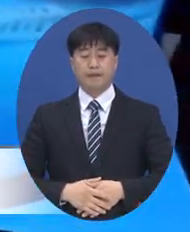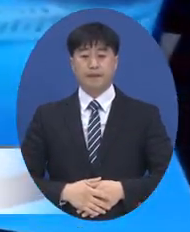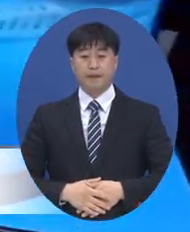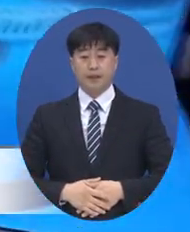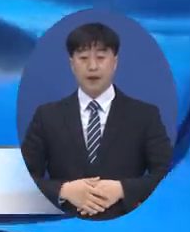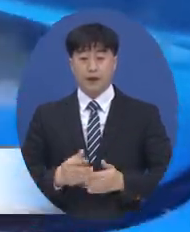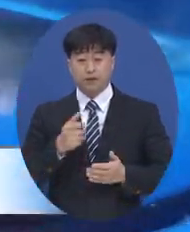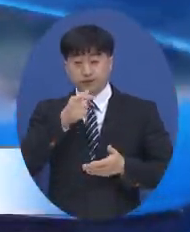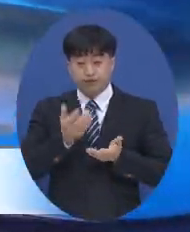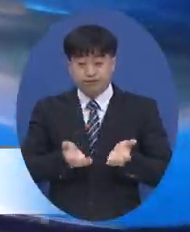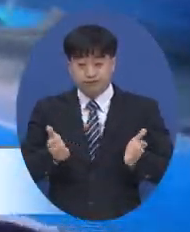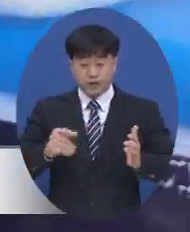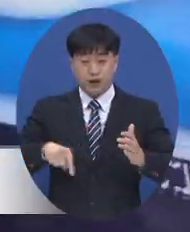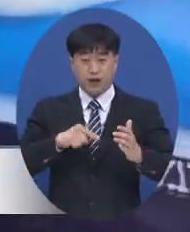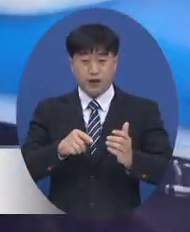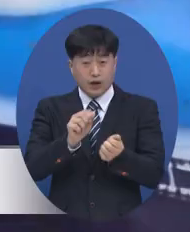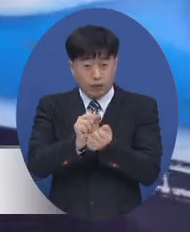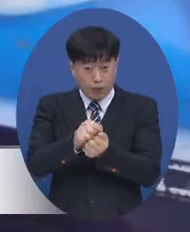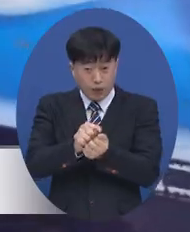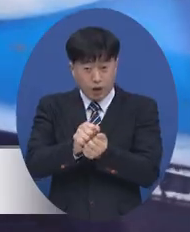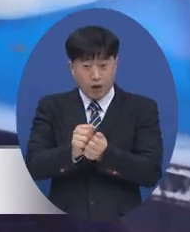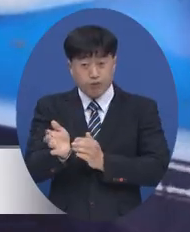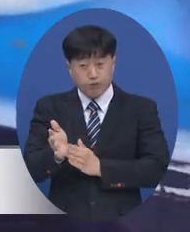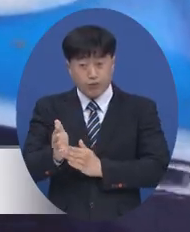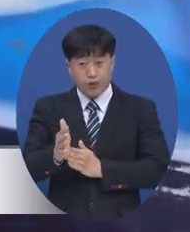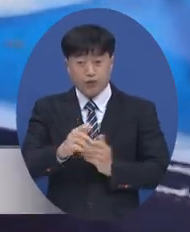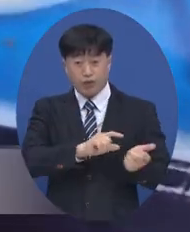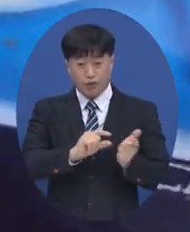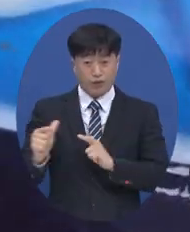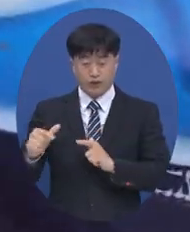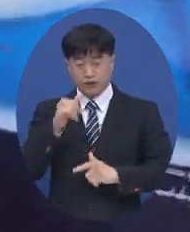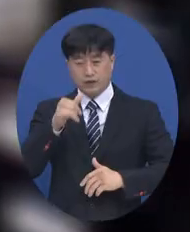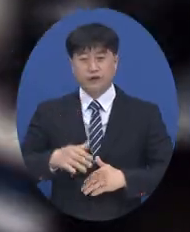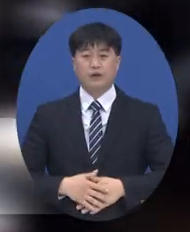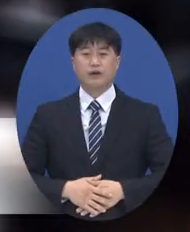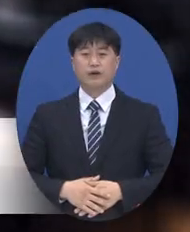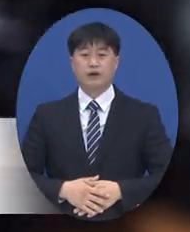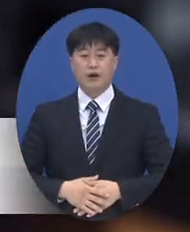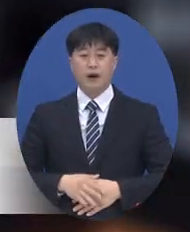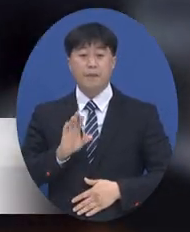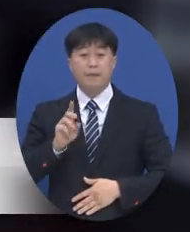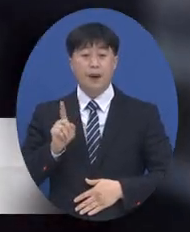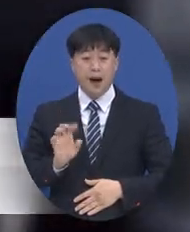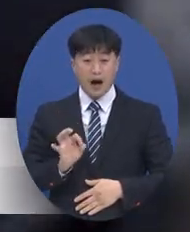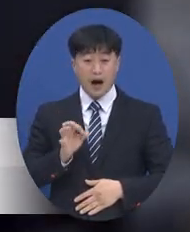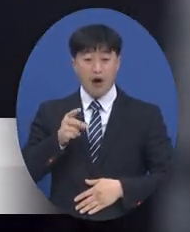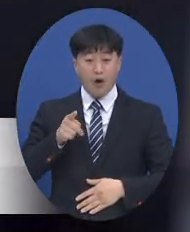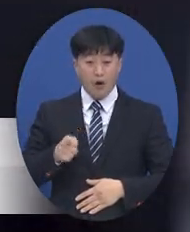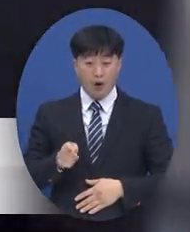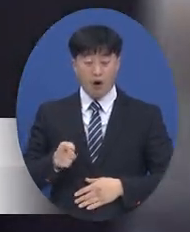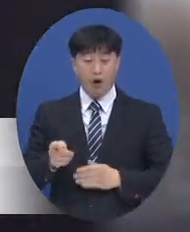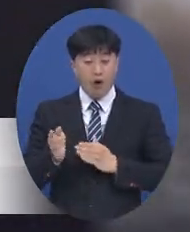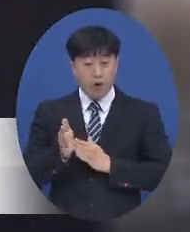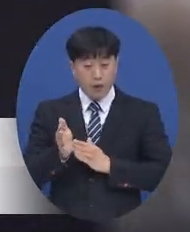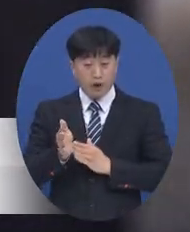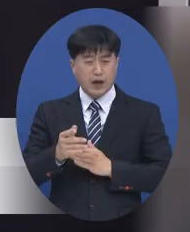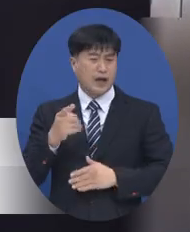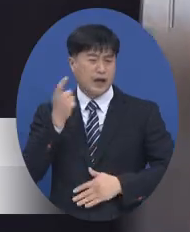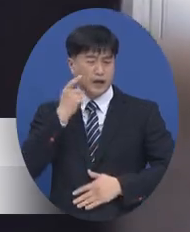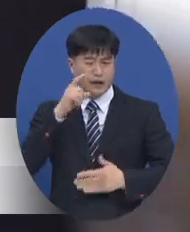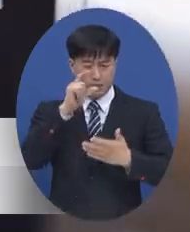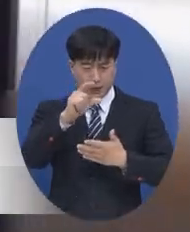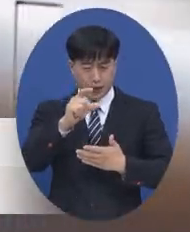수조 안에 가리비, 방어 등 각종 수산물들이 있습니다. 방어는 거짓 표시고,